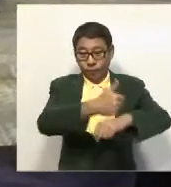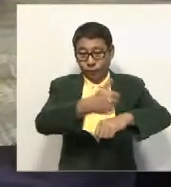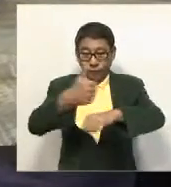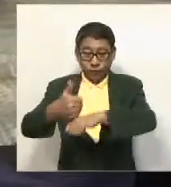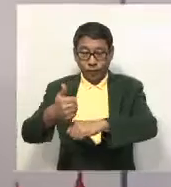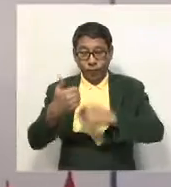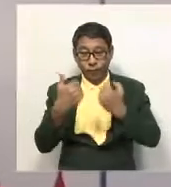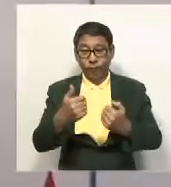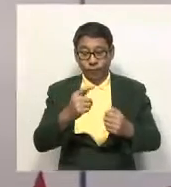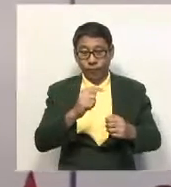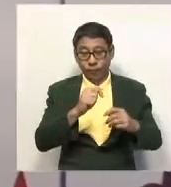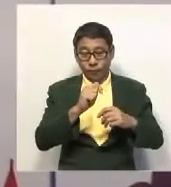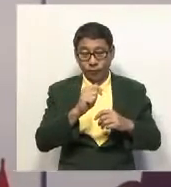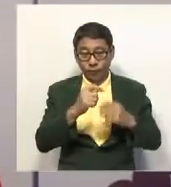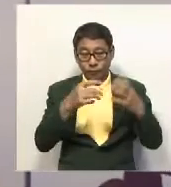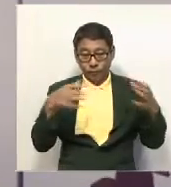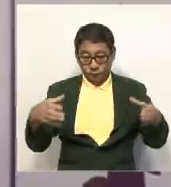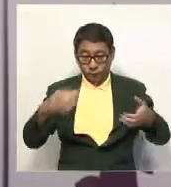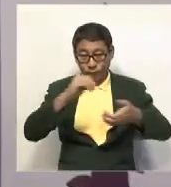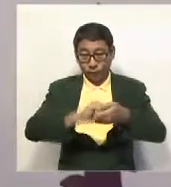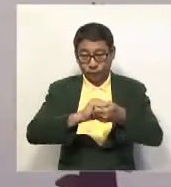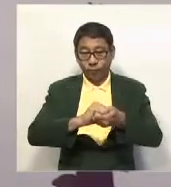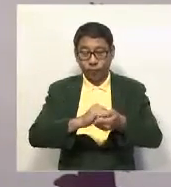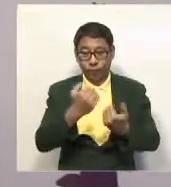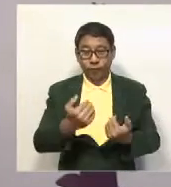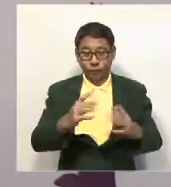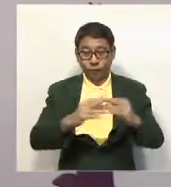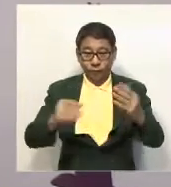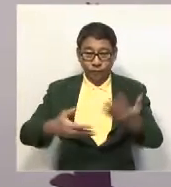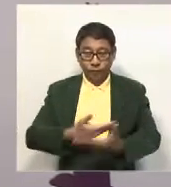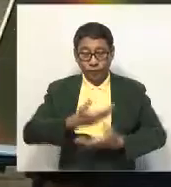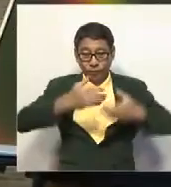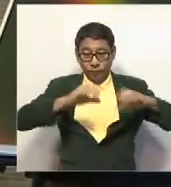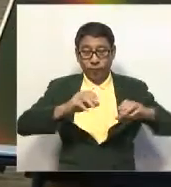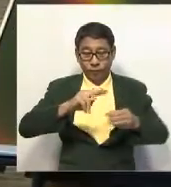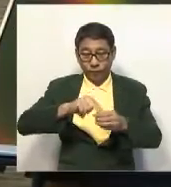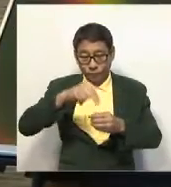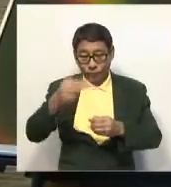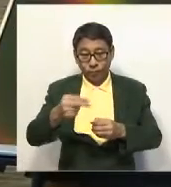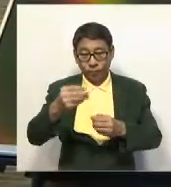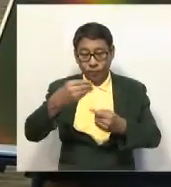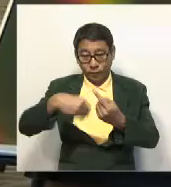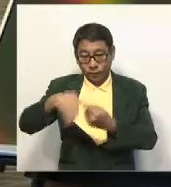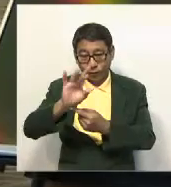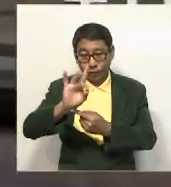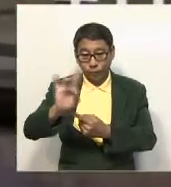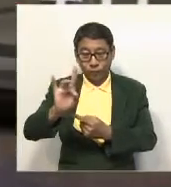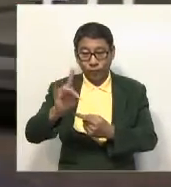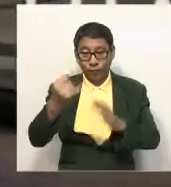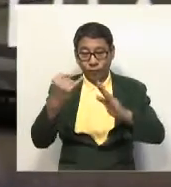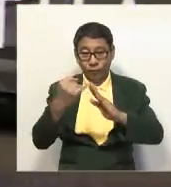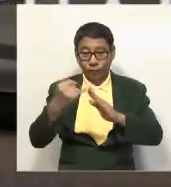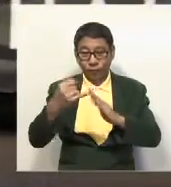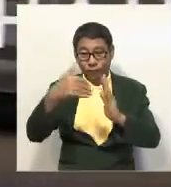จอกันด้วยนะครับส่วนการจัดประชุมคณะรัฐมนตรีอย่างเป็นทางการนอกสถานที่ครั้งที่8ในกลุ่